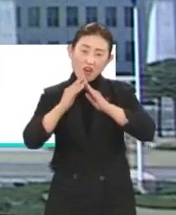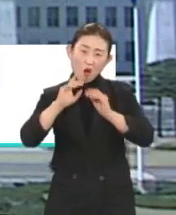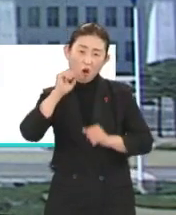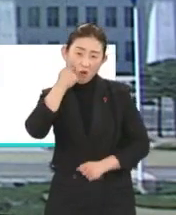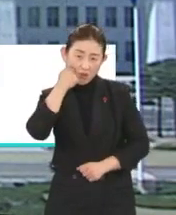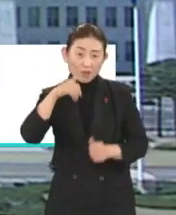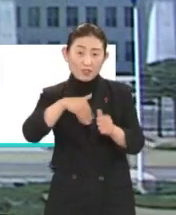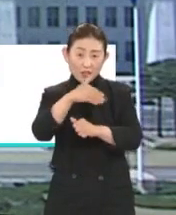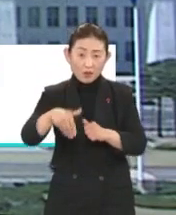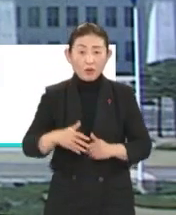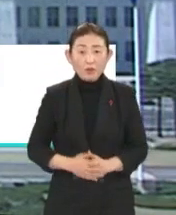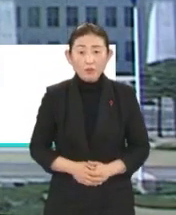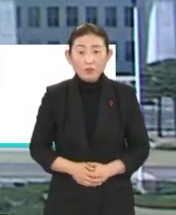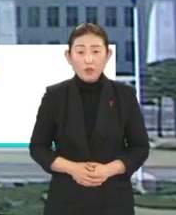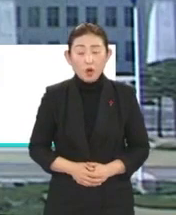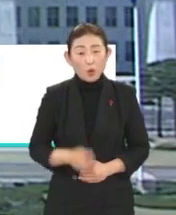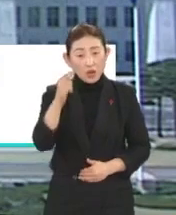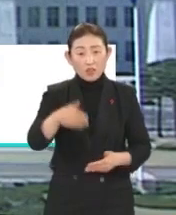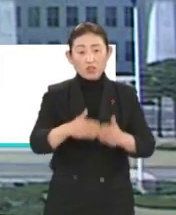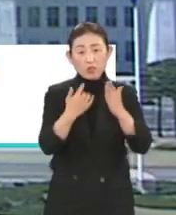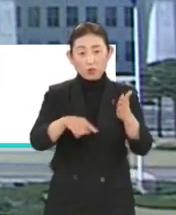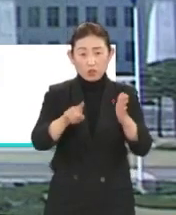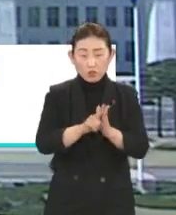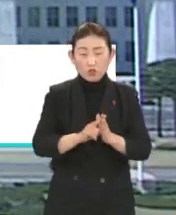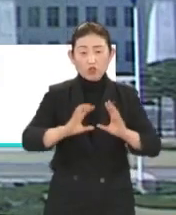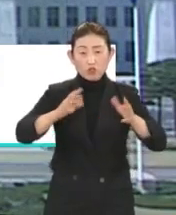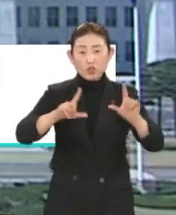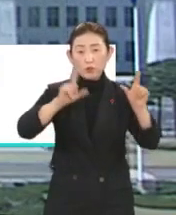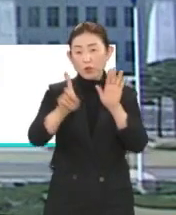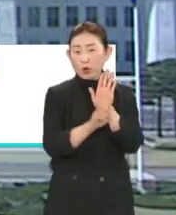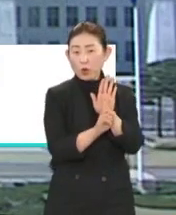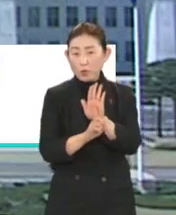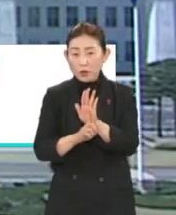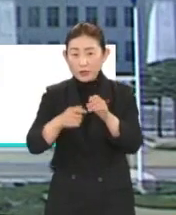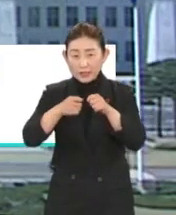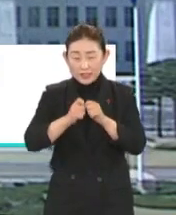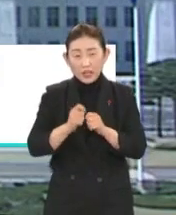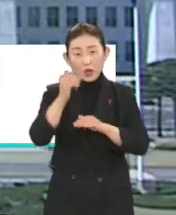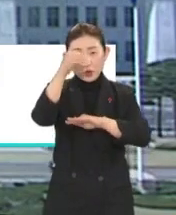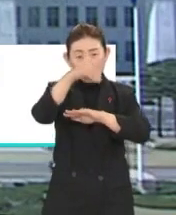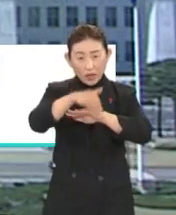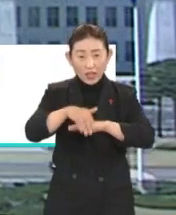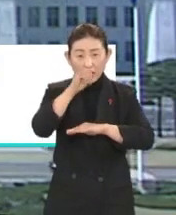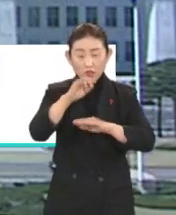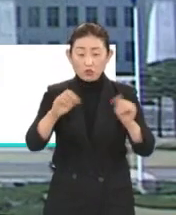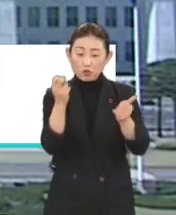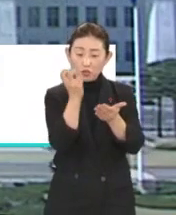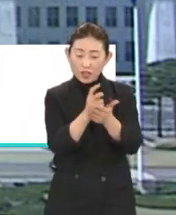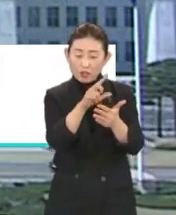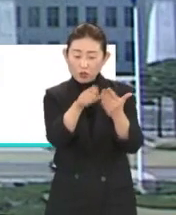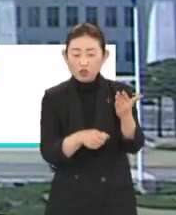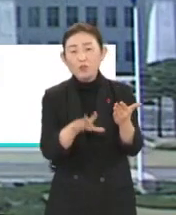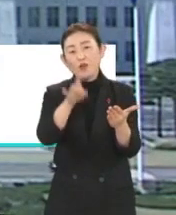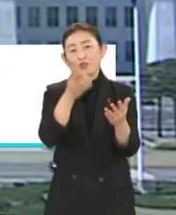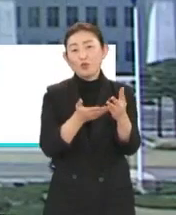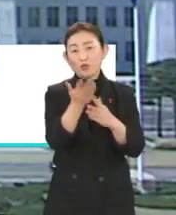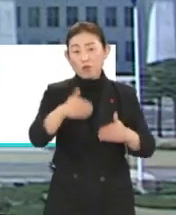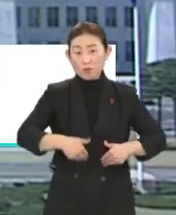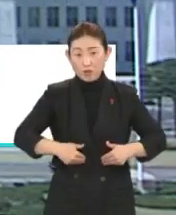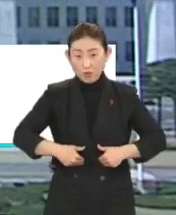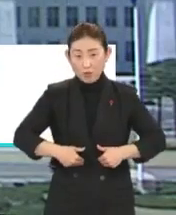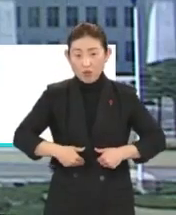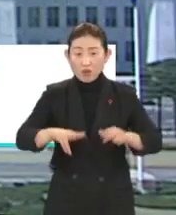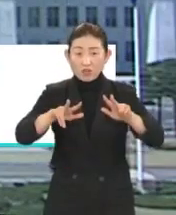됐습니다. 세종의사당을 설립하려면 국제공모 등 상세한 계획이 나온 국회 규칙이 통과돼야 하는데요. 지역